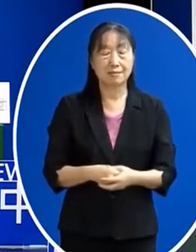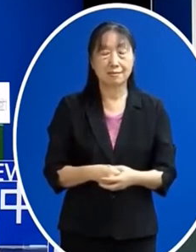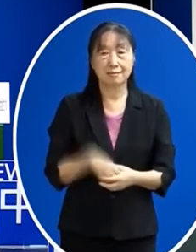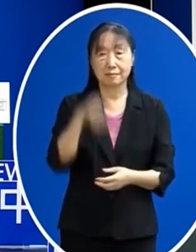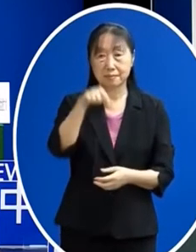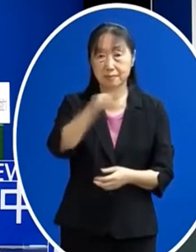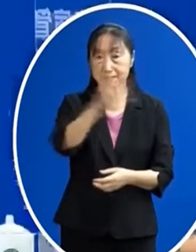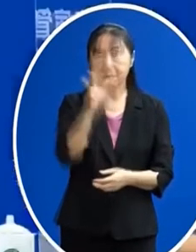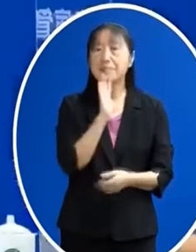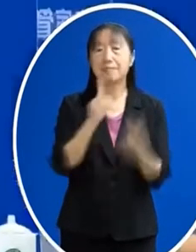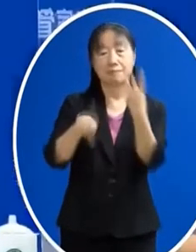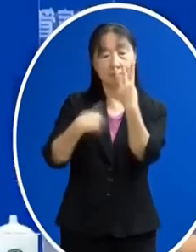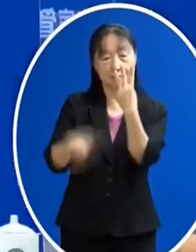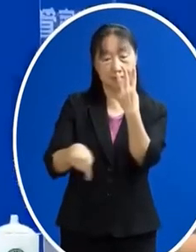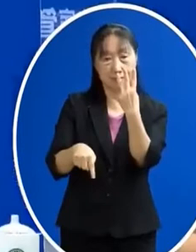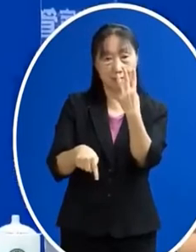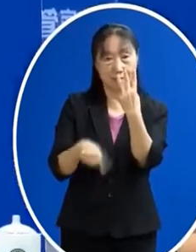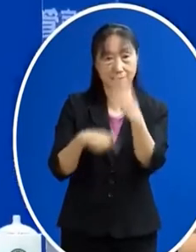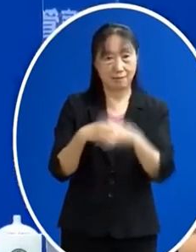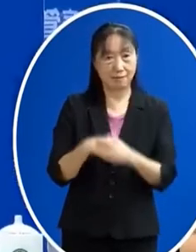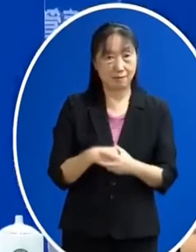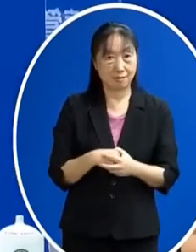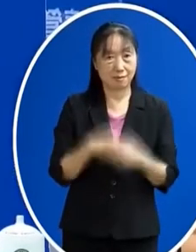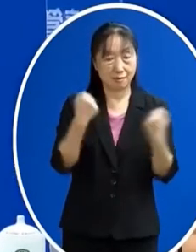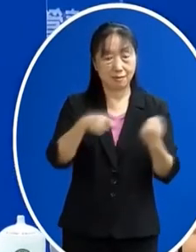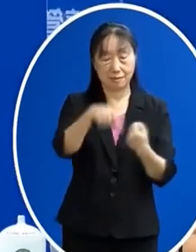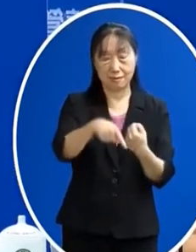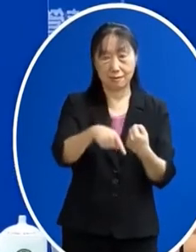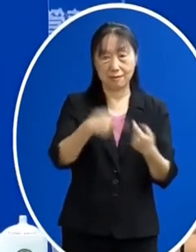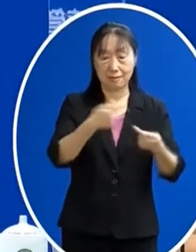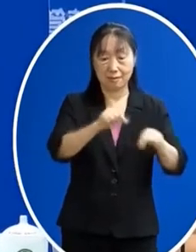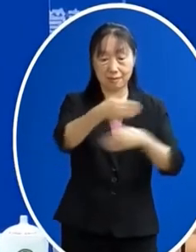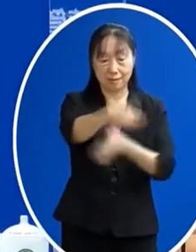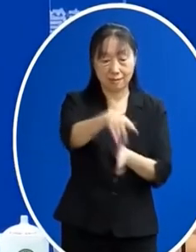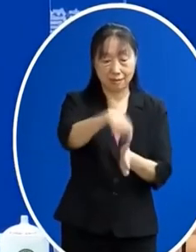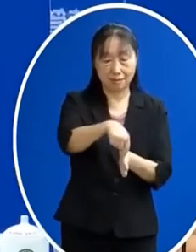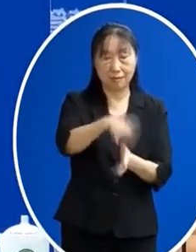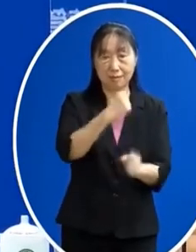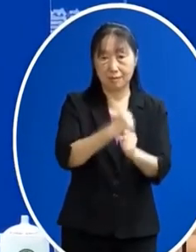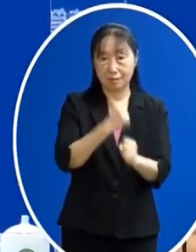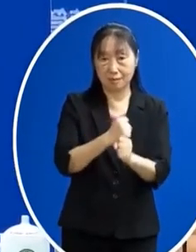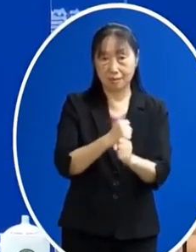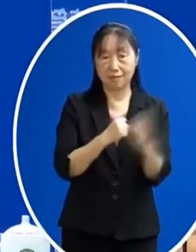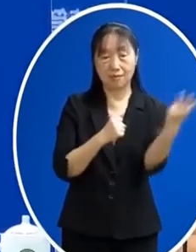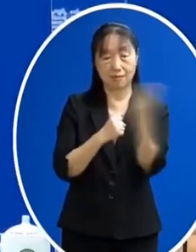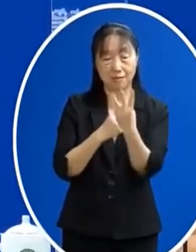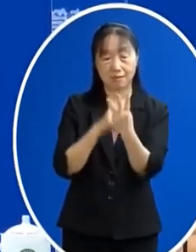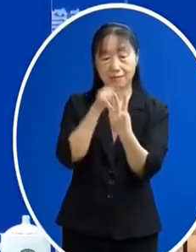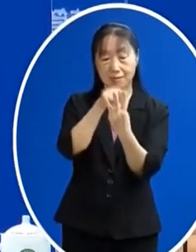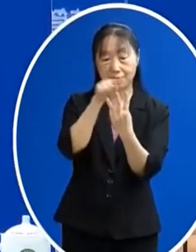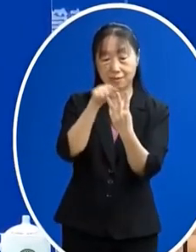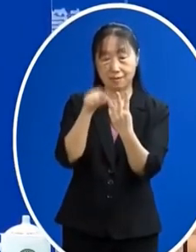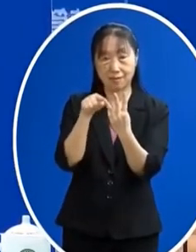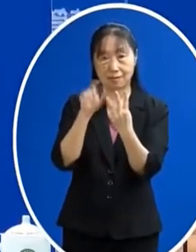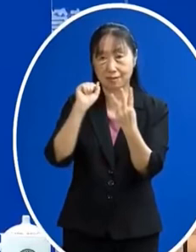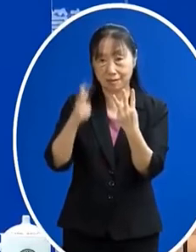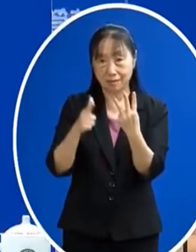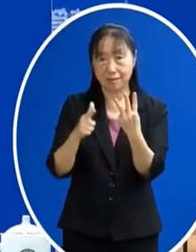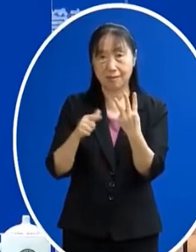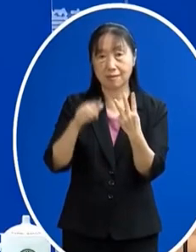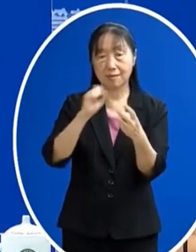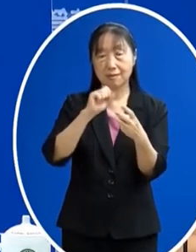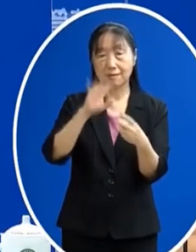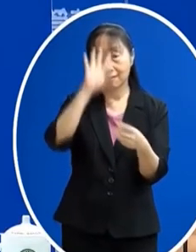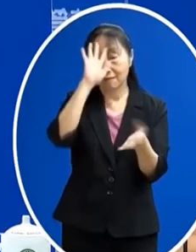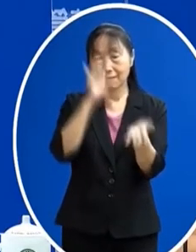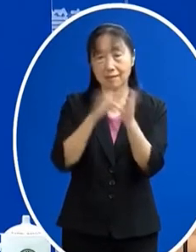当天有三个人同时在P3 实验室里面操作，分别操作三株不同的病毒，